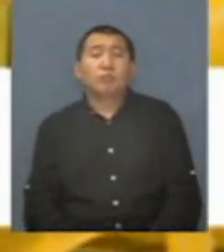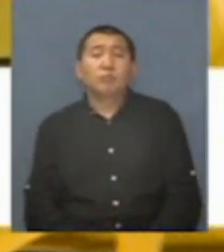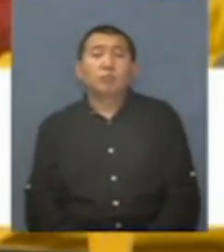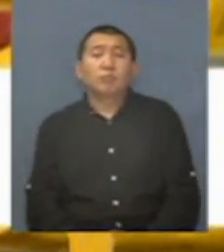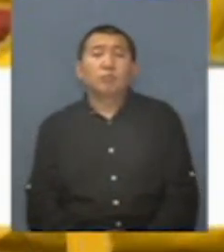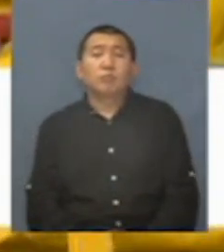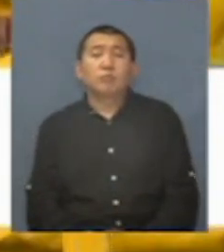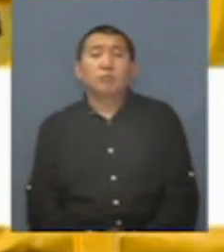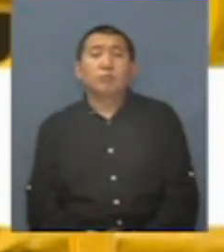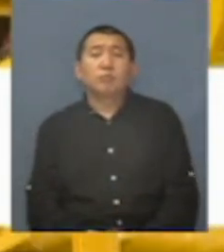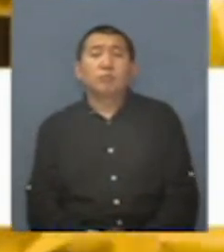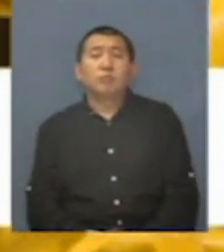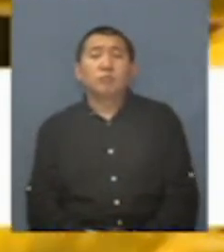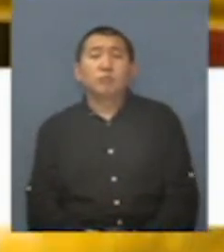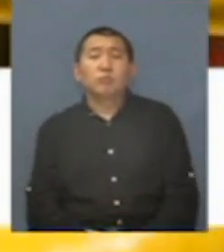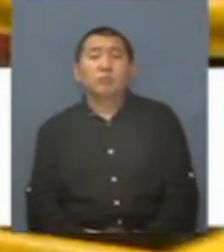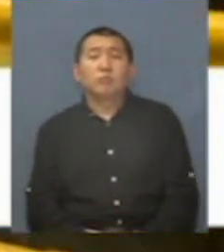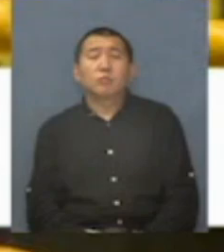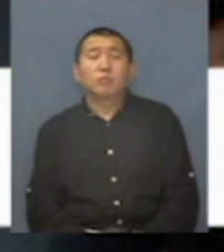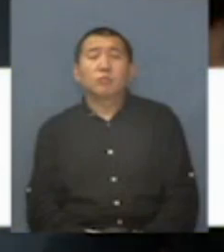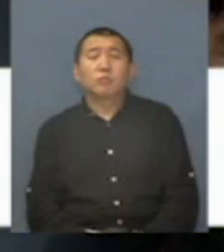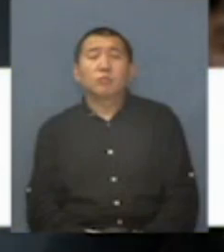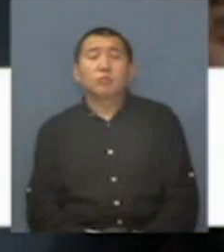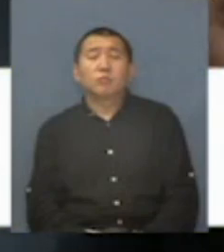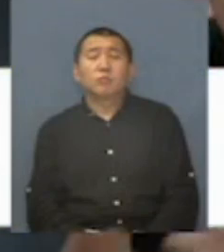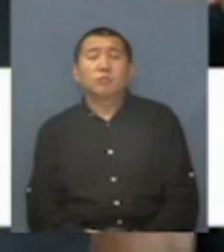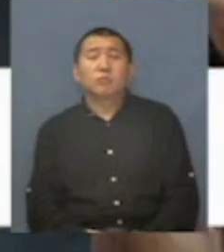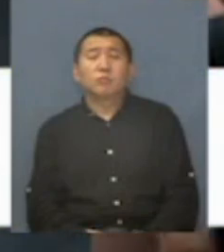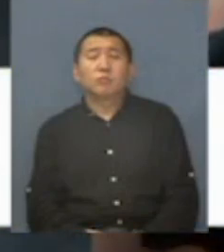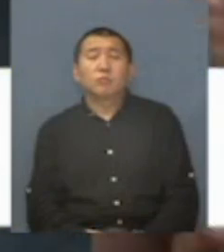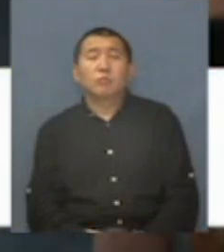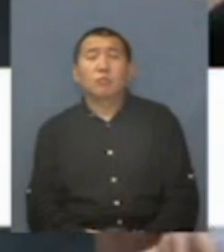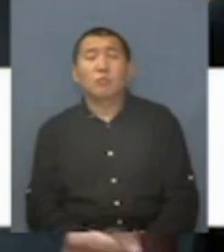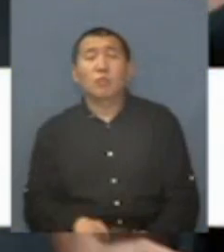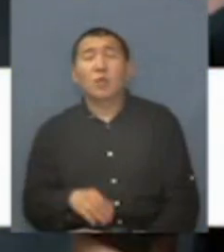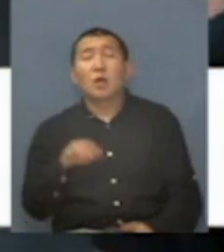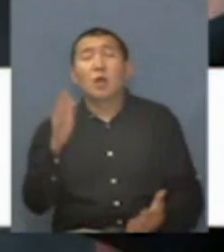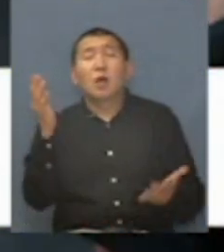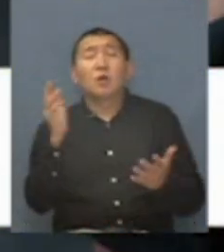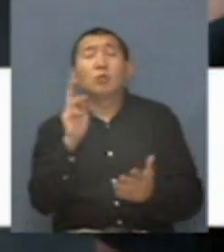Кезең-кезеңіне сүрінбей өткендер жүлделі орындарға таласты. Жүлдегерлер бағалы